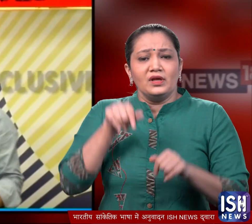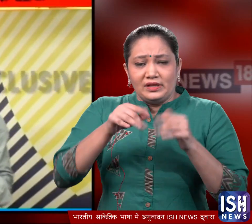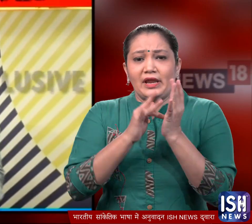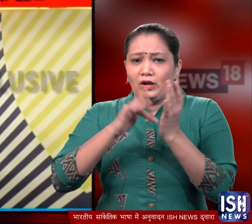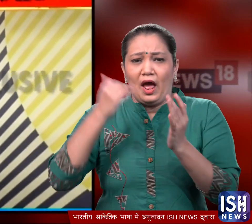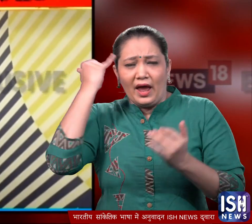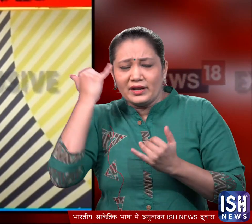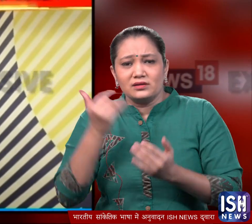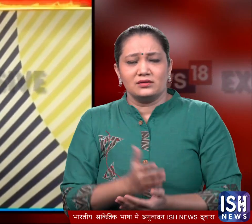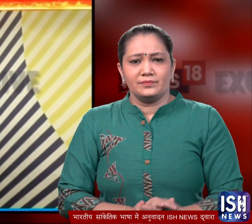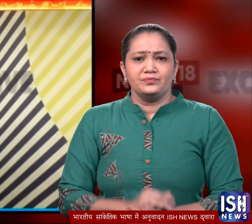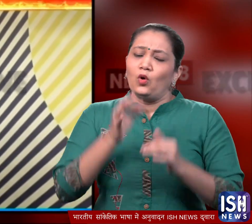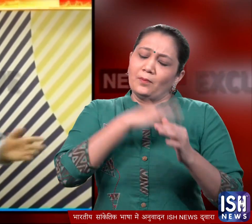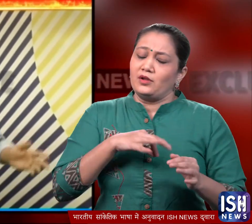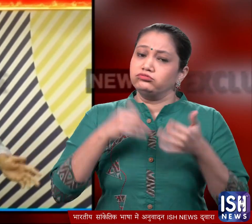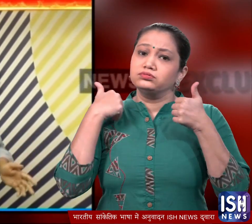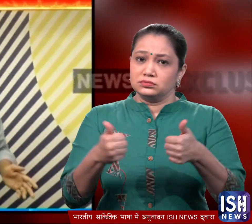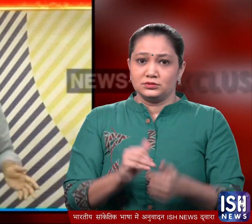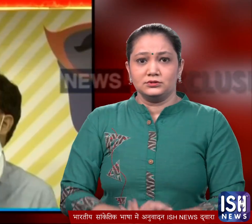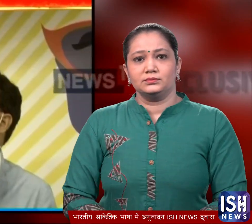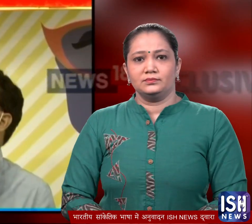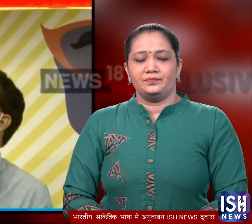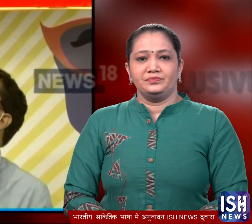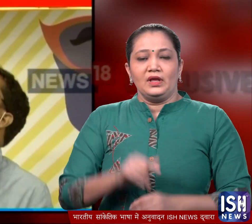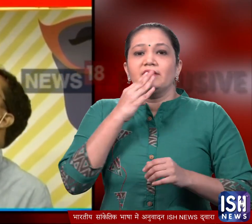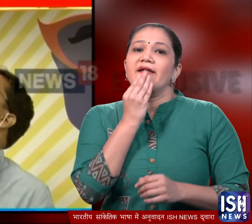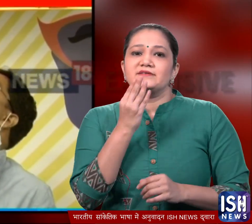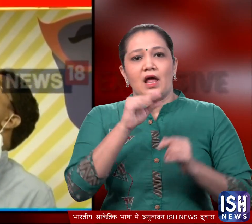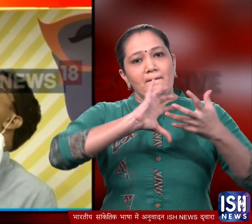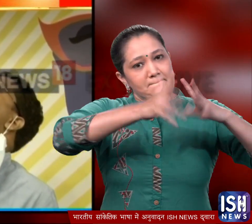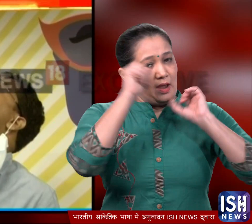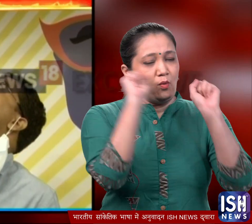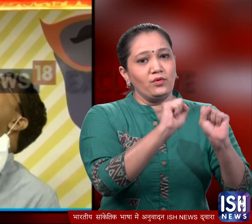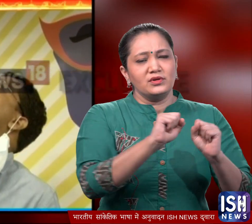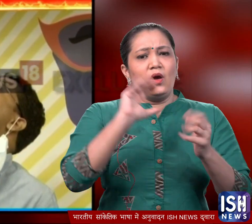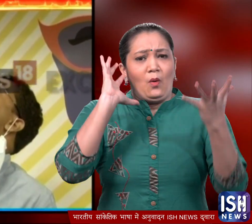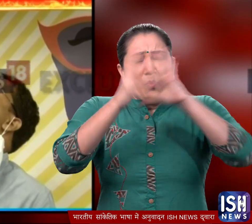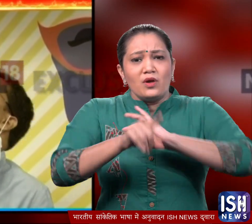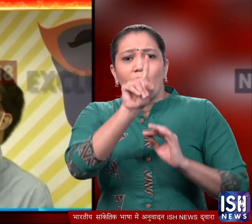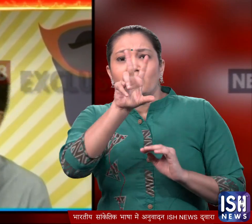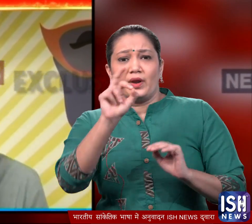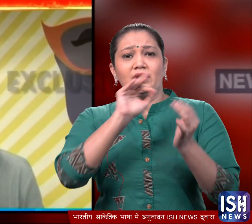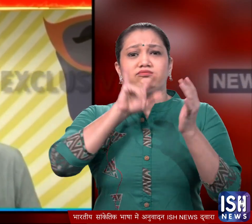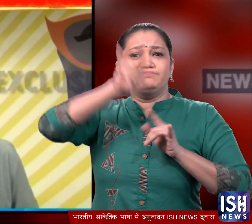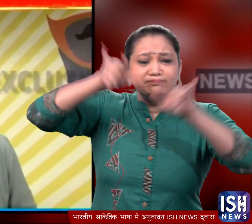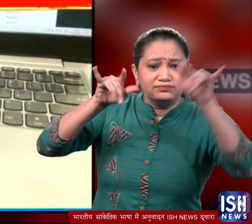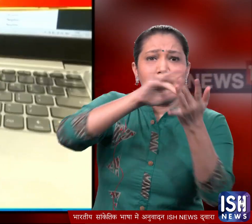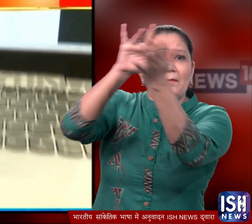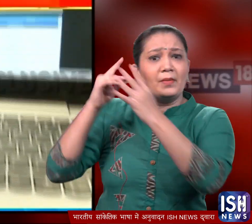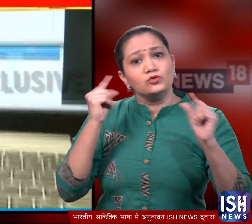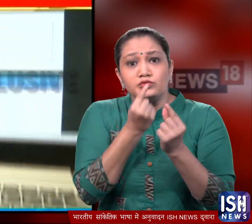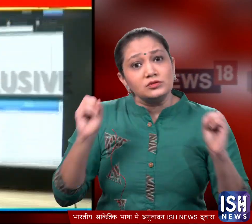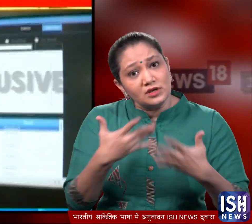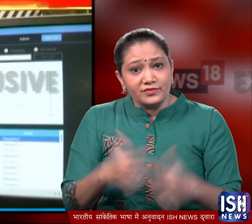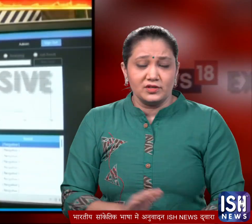यह तकनीक ये काफी कारगर साबित हो सकती है। ये तकनीक इजराइल ने बनाई है, जिसका इस्तेमाल दुनिया के 120 हवाई अड्डों पर होना